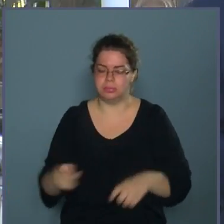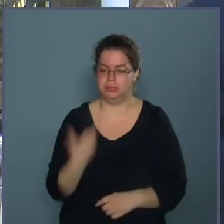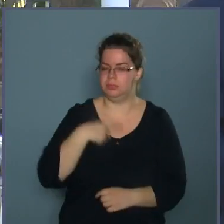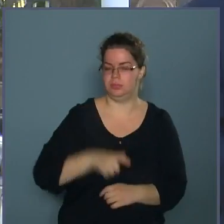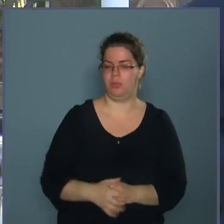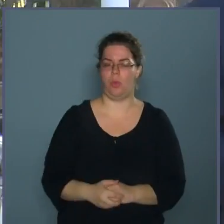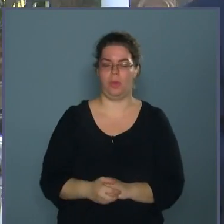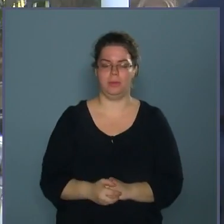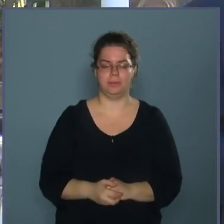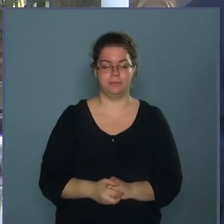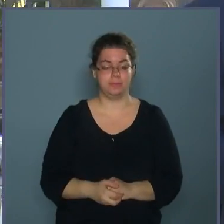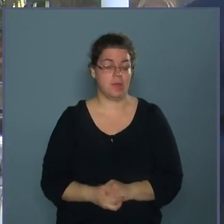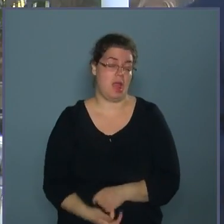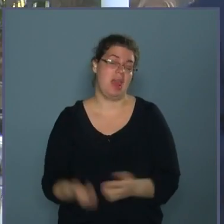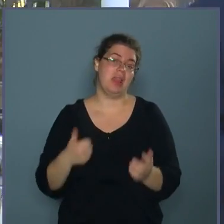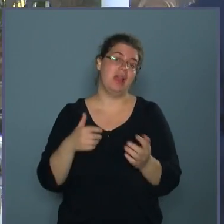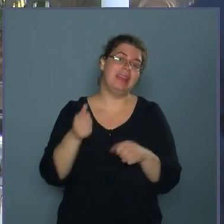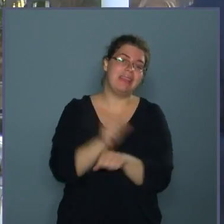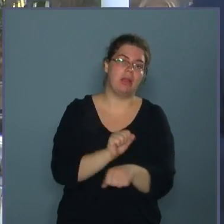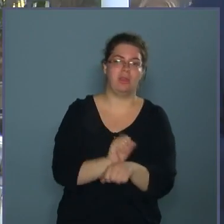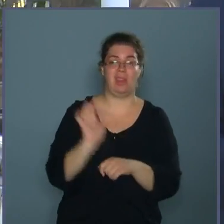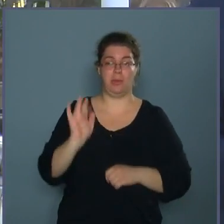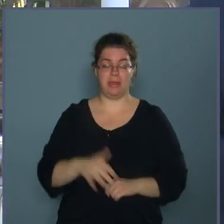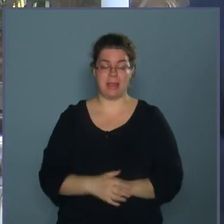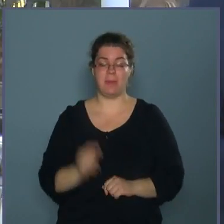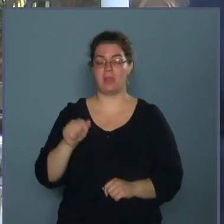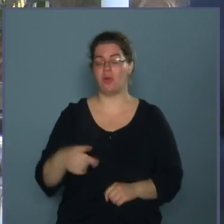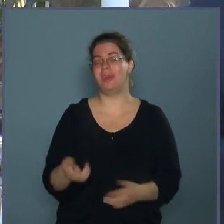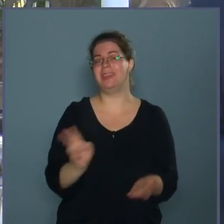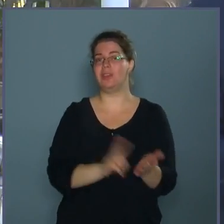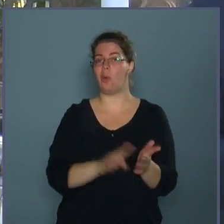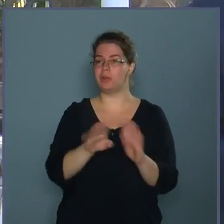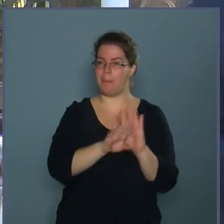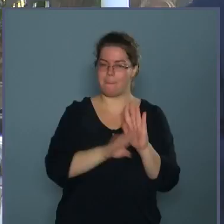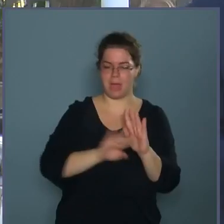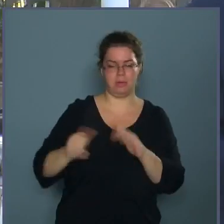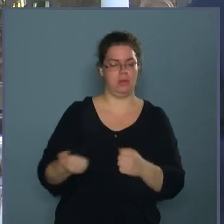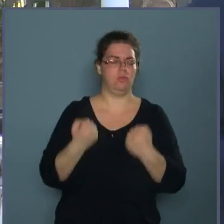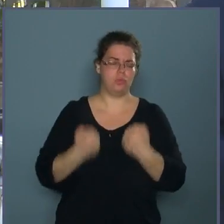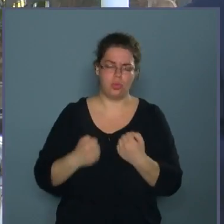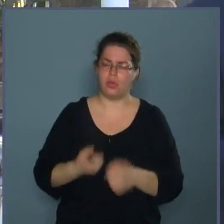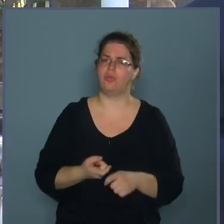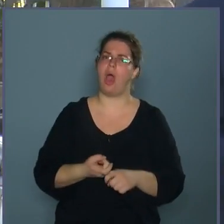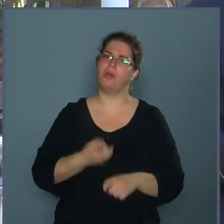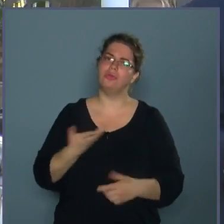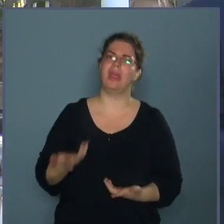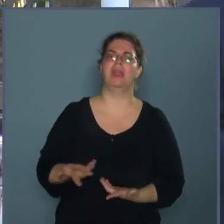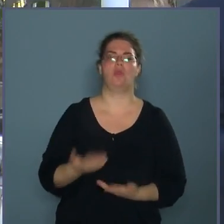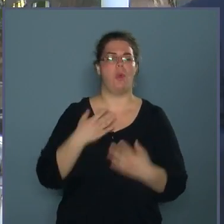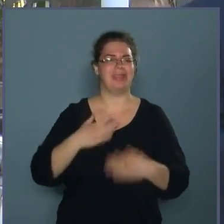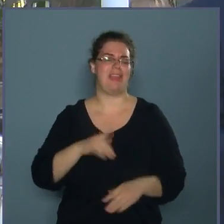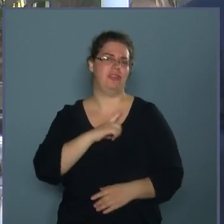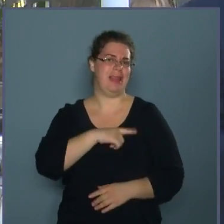alkalmaztak. A letartóztatottakkal szemben az akkori jogszabályokat is súlyosan sértő testi-lelki